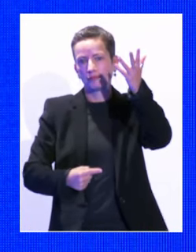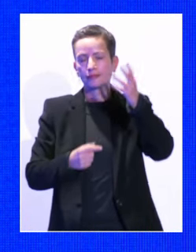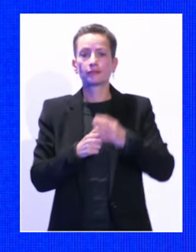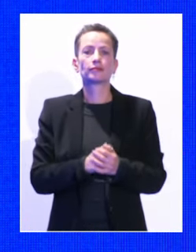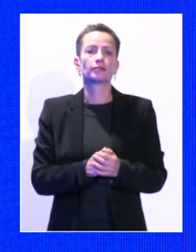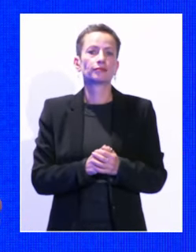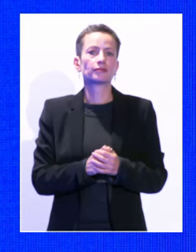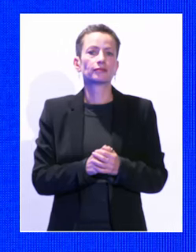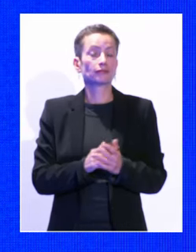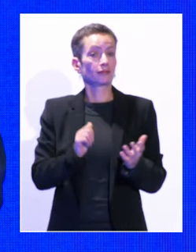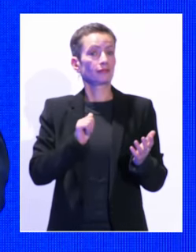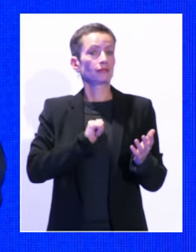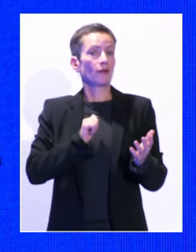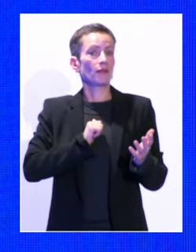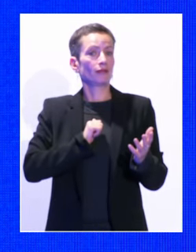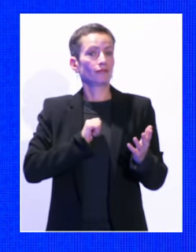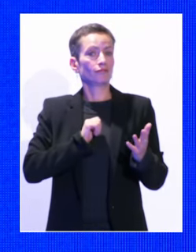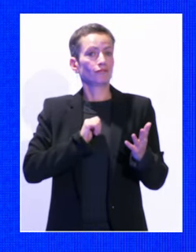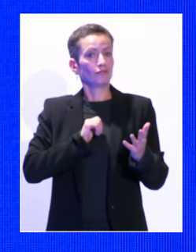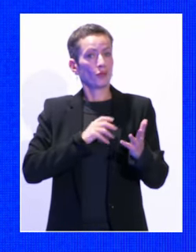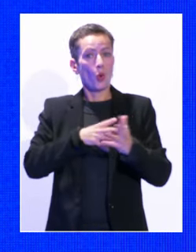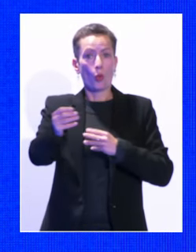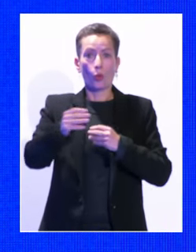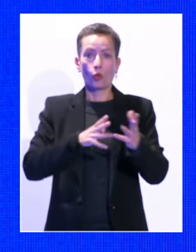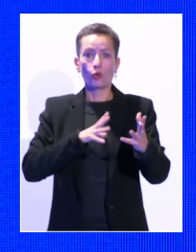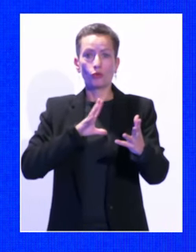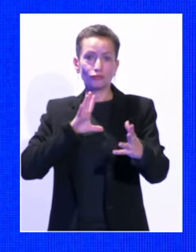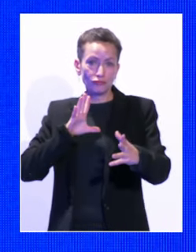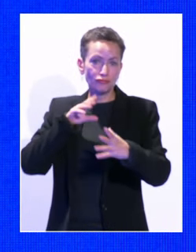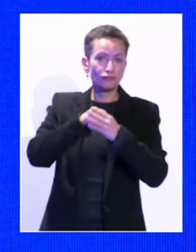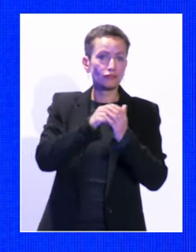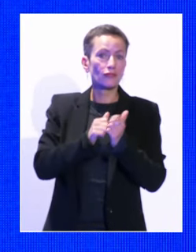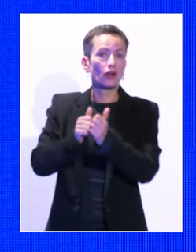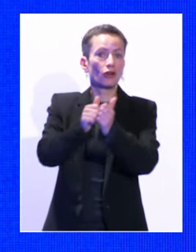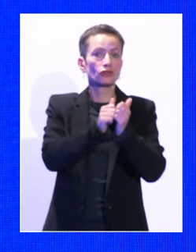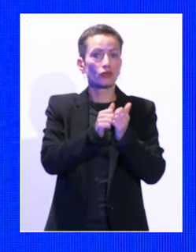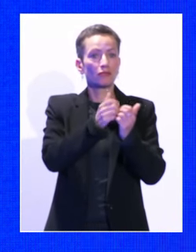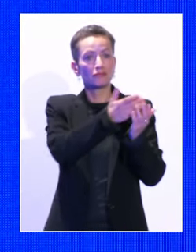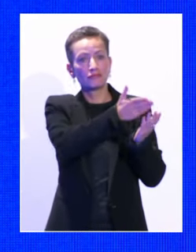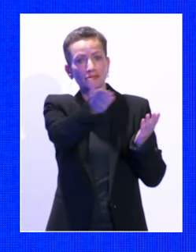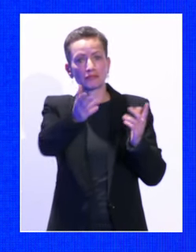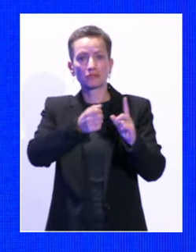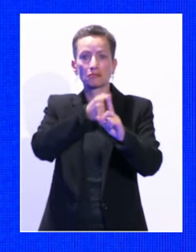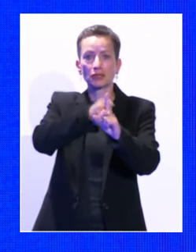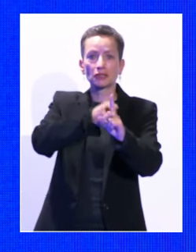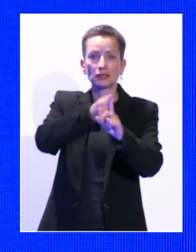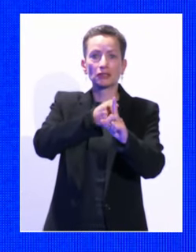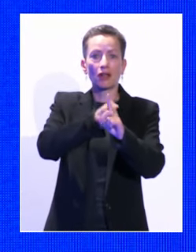J'étais très heureux que nous nous retrouvions, tous les militants, autour de Maud Gatel.